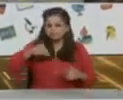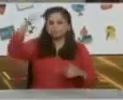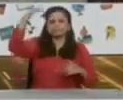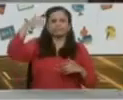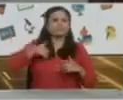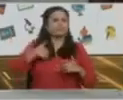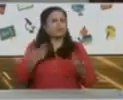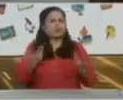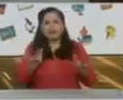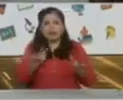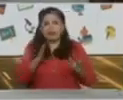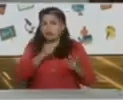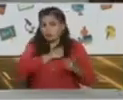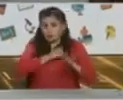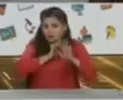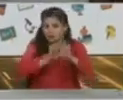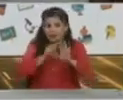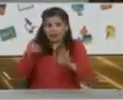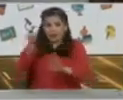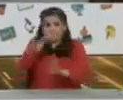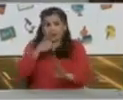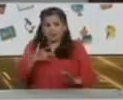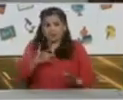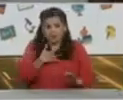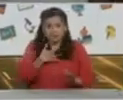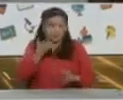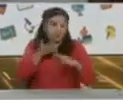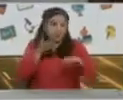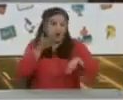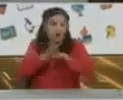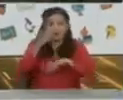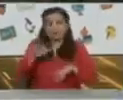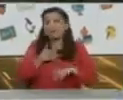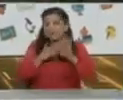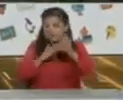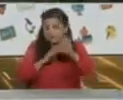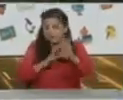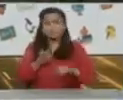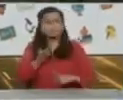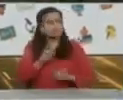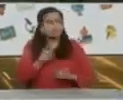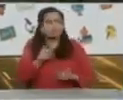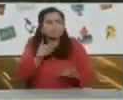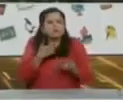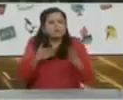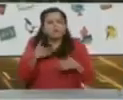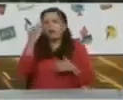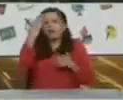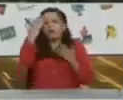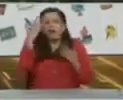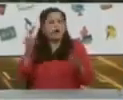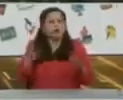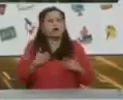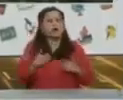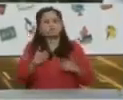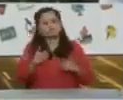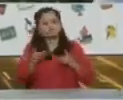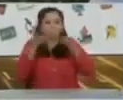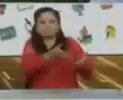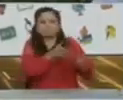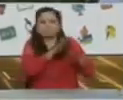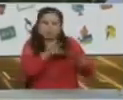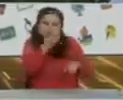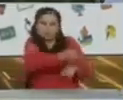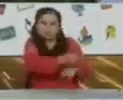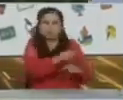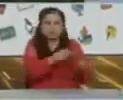अनजाने में, माफ करना मुझे, मेरा शब्द कहीं कठोर लगेगा, जाने अनजाने में हम बच्चों को